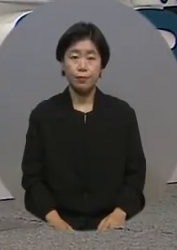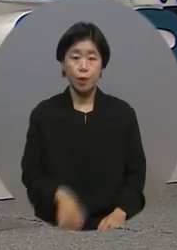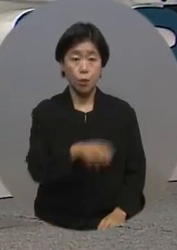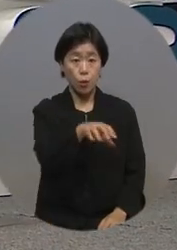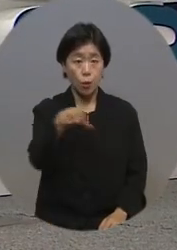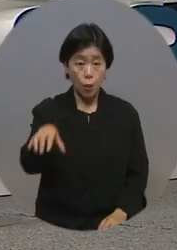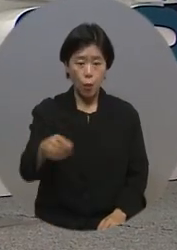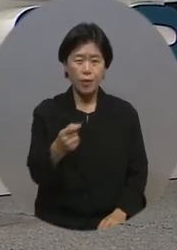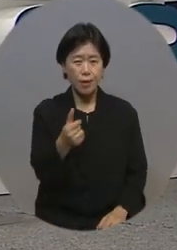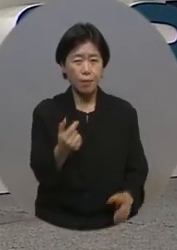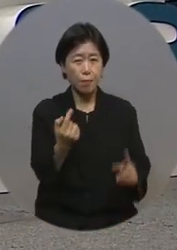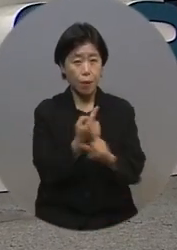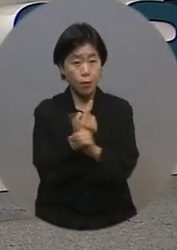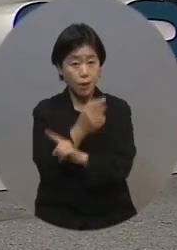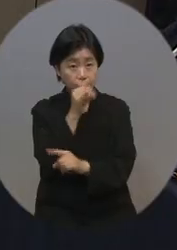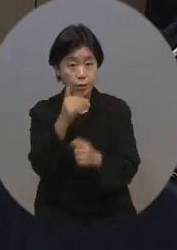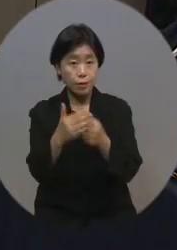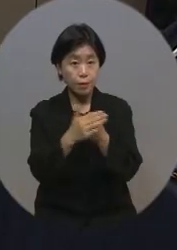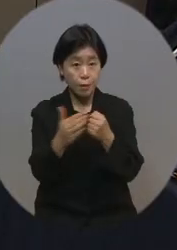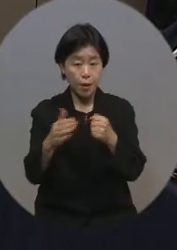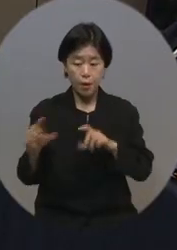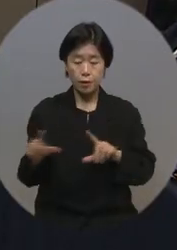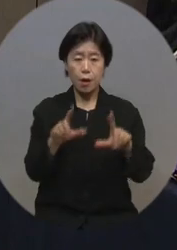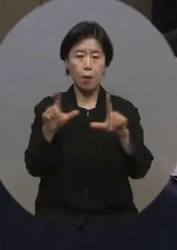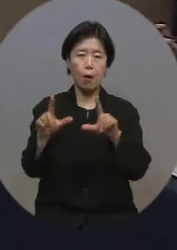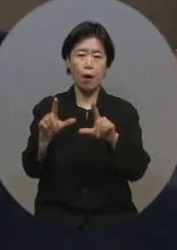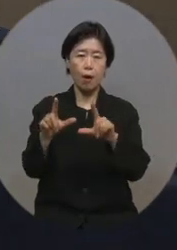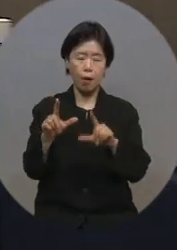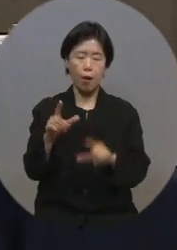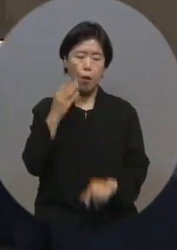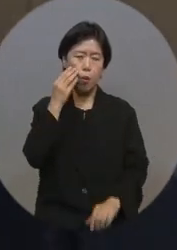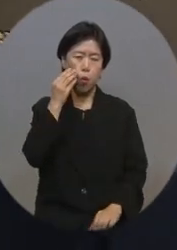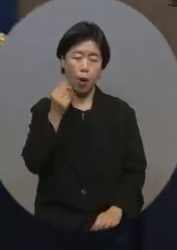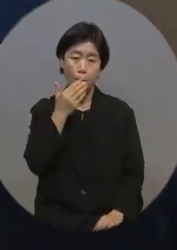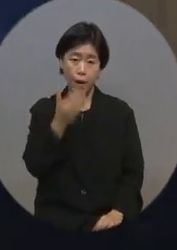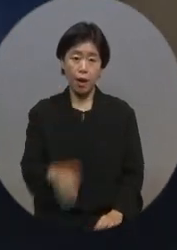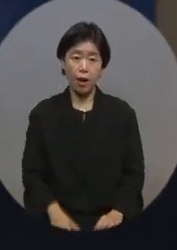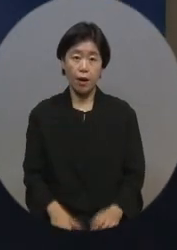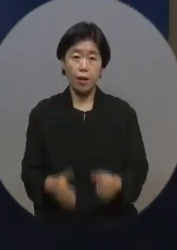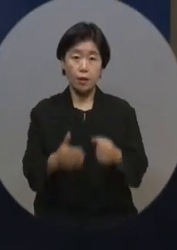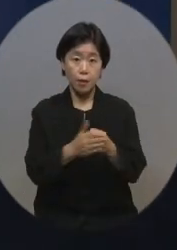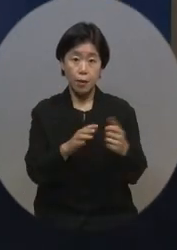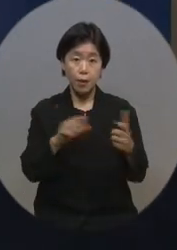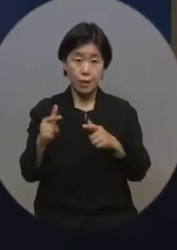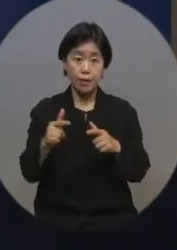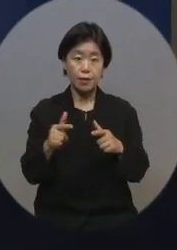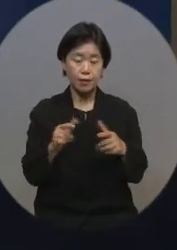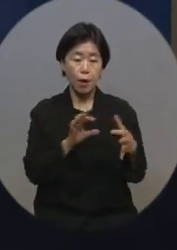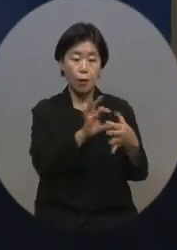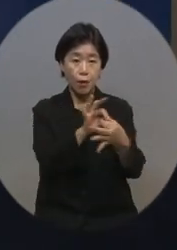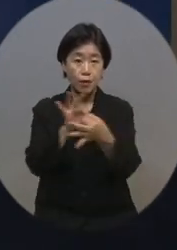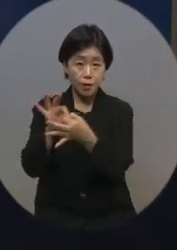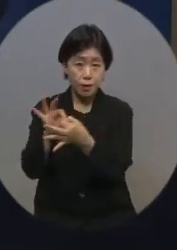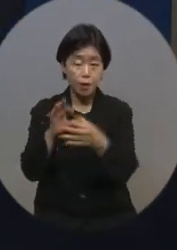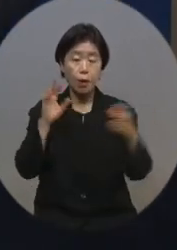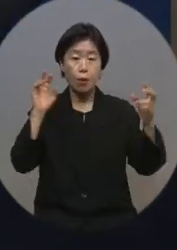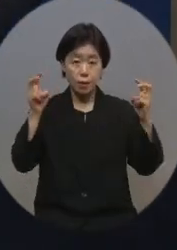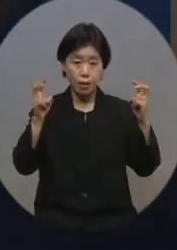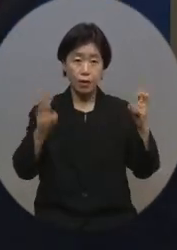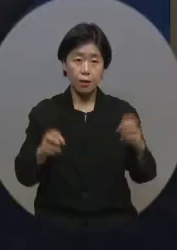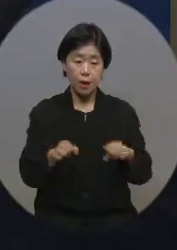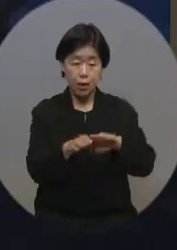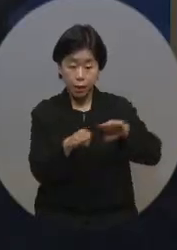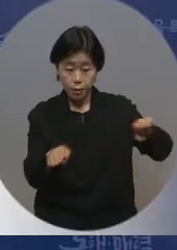지역사회의 작은 변화가 일상에 크게 미치기 위해 일상에서 자주 이용하는 프랜차이즈 기업들도 경사로 설치에